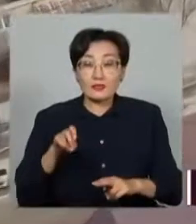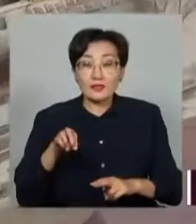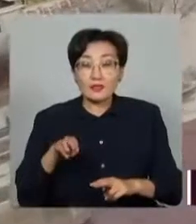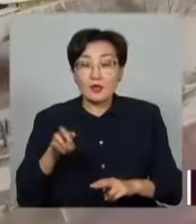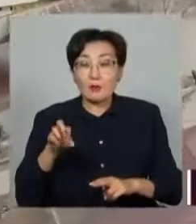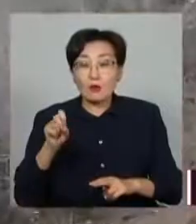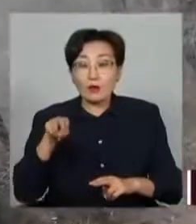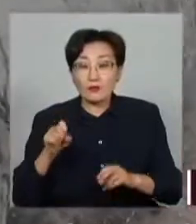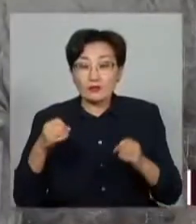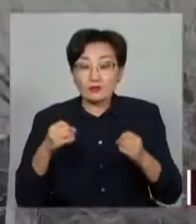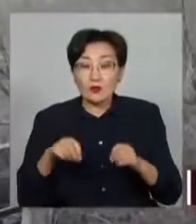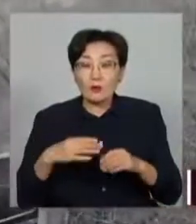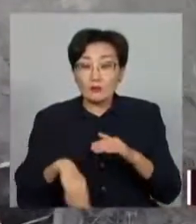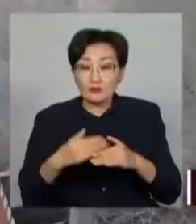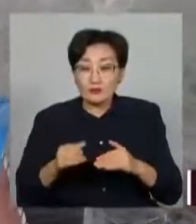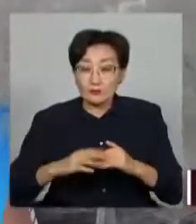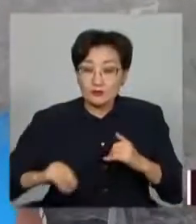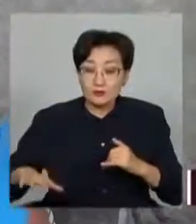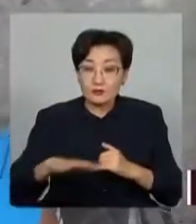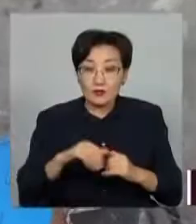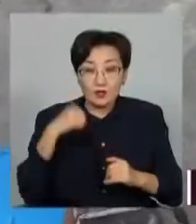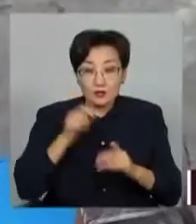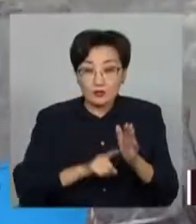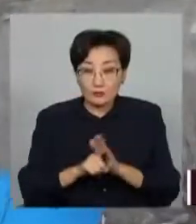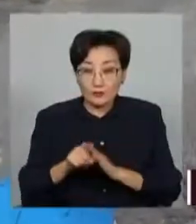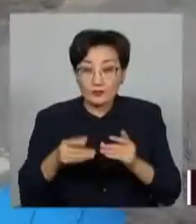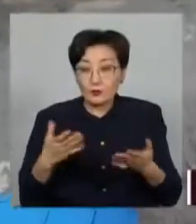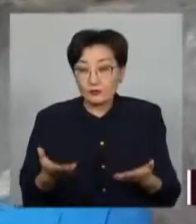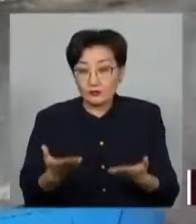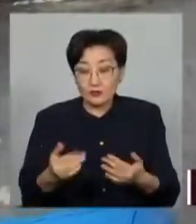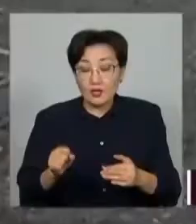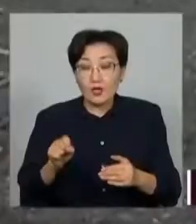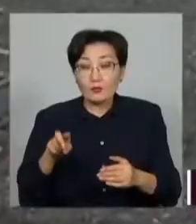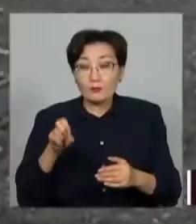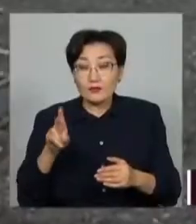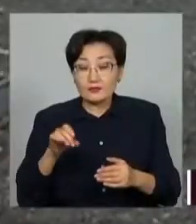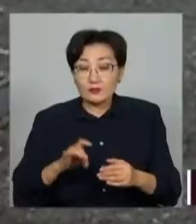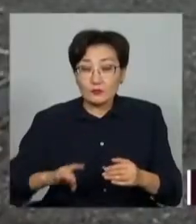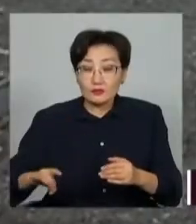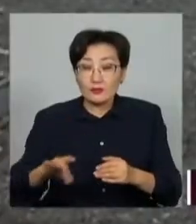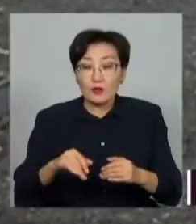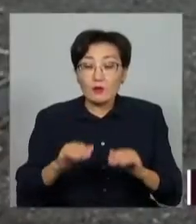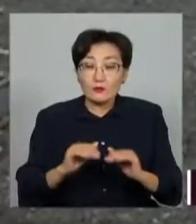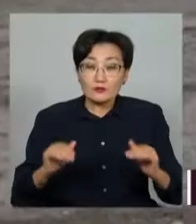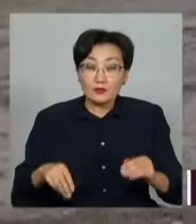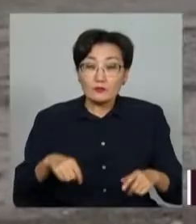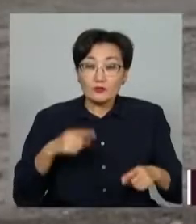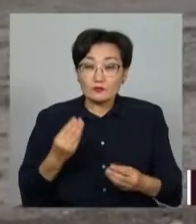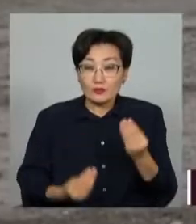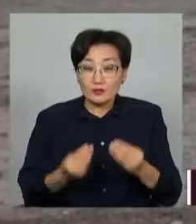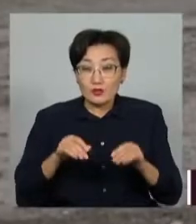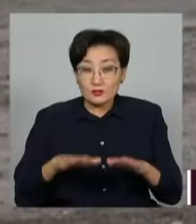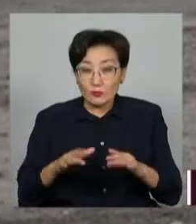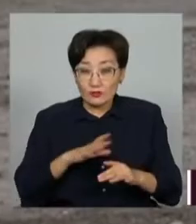көшесінде бостан бос қараусыз жатқан учаскенің жыл басындағы көрінісі. Алтын Бесік тұрғындарының бой жазып, балаларының доп тебетін жалғыз